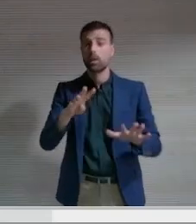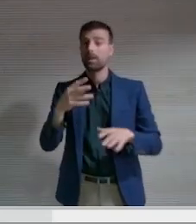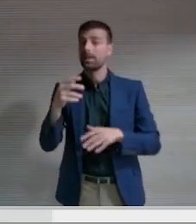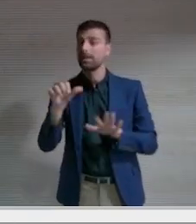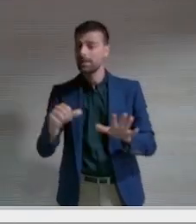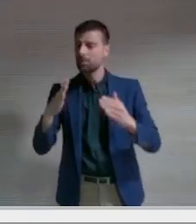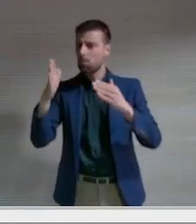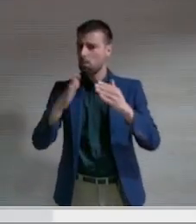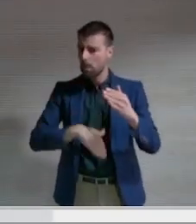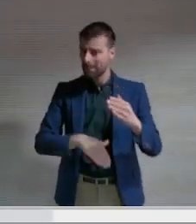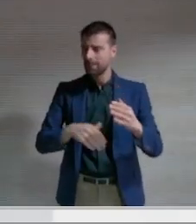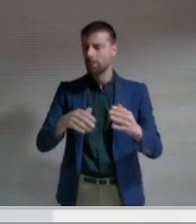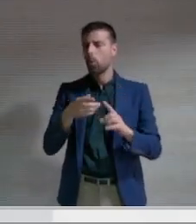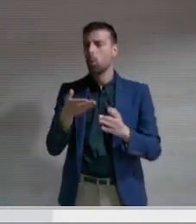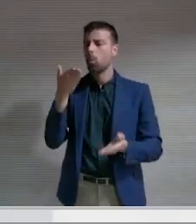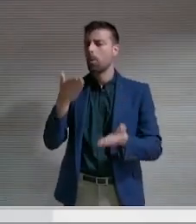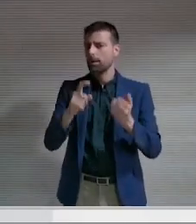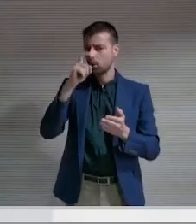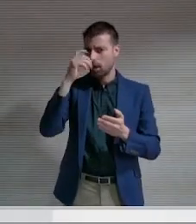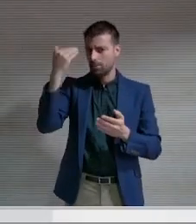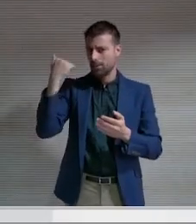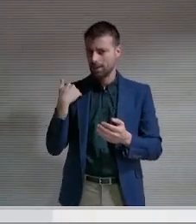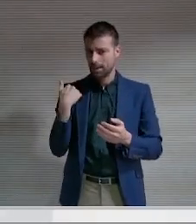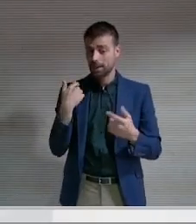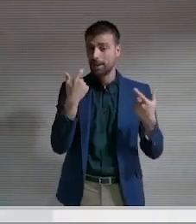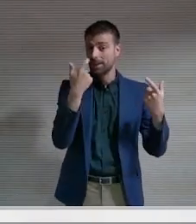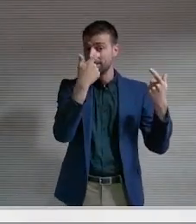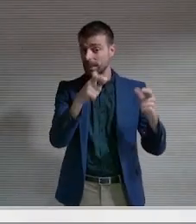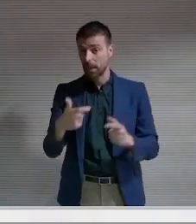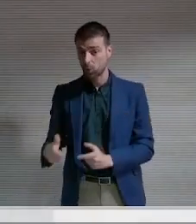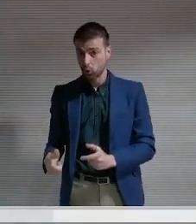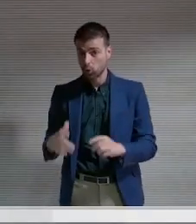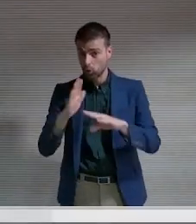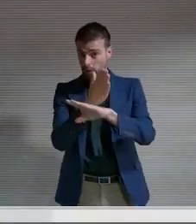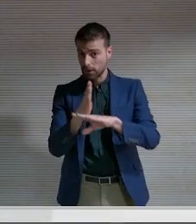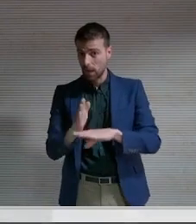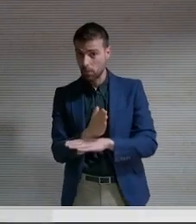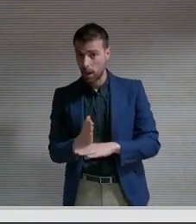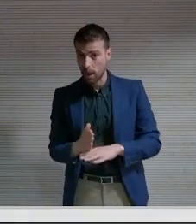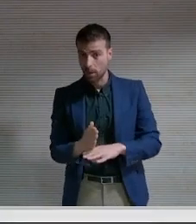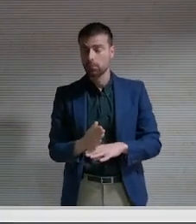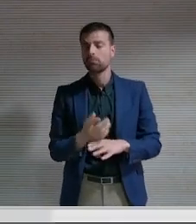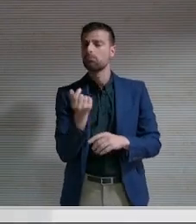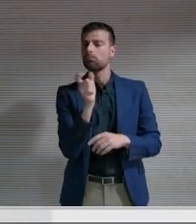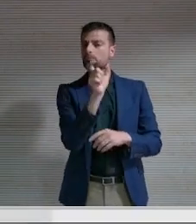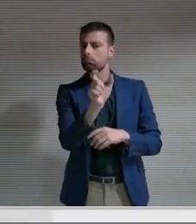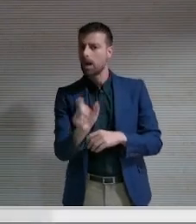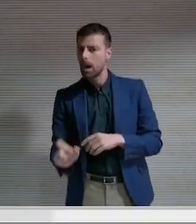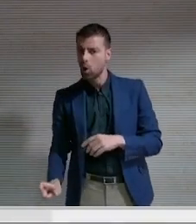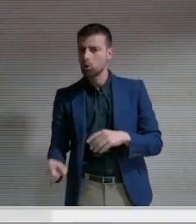que respecte que fa un any. Per sectors amb valors intermensuals,